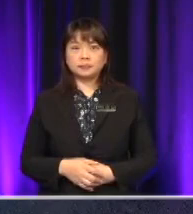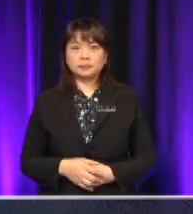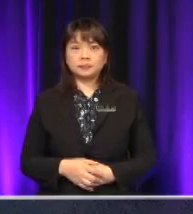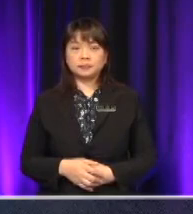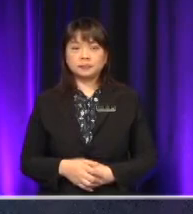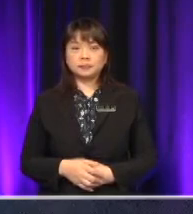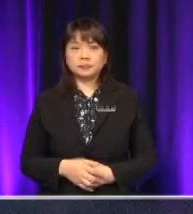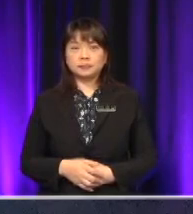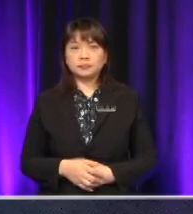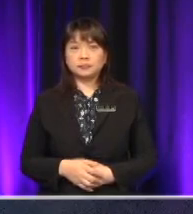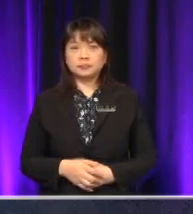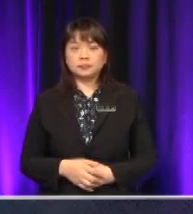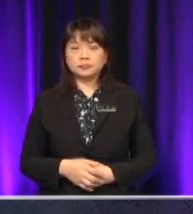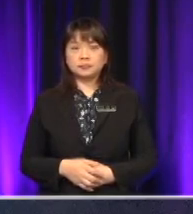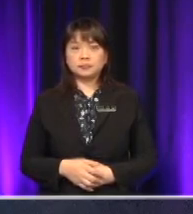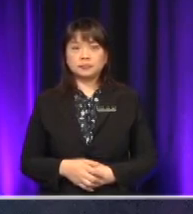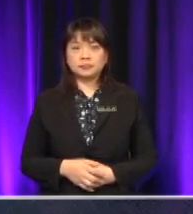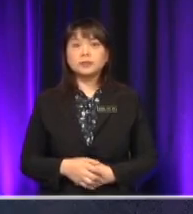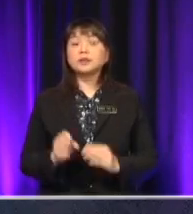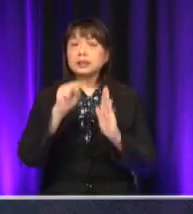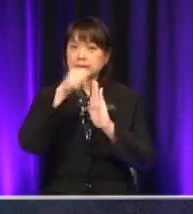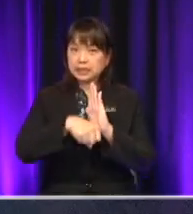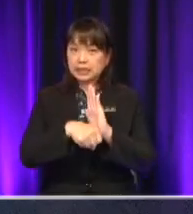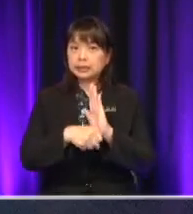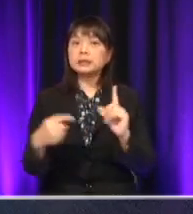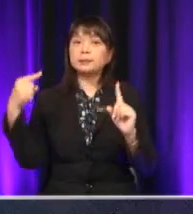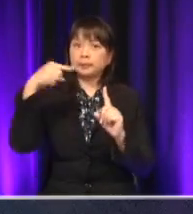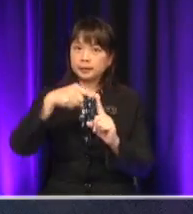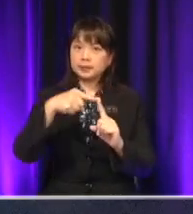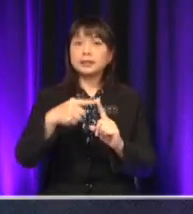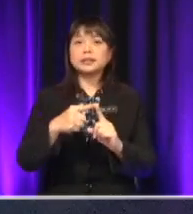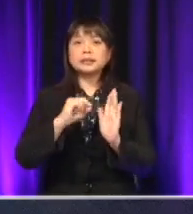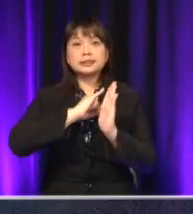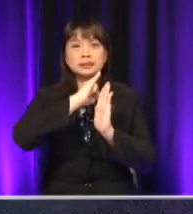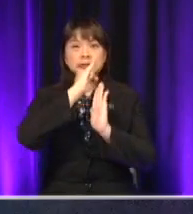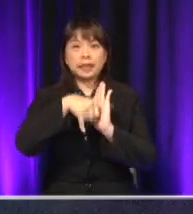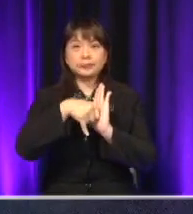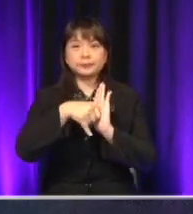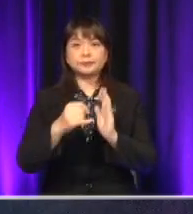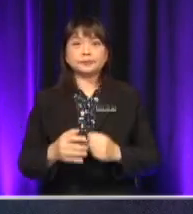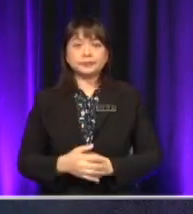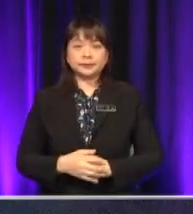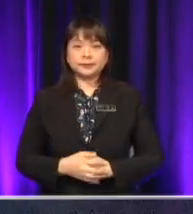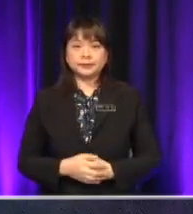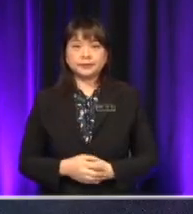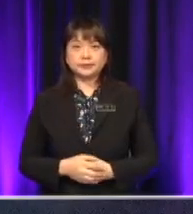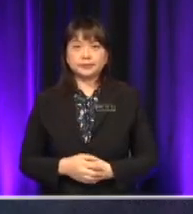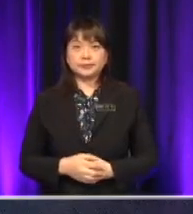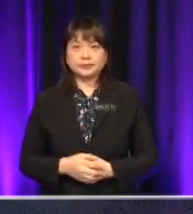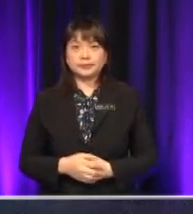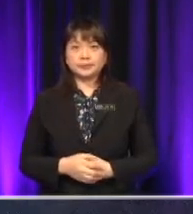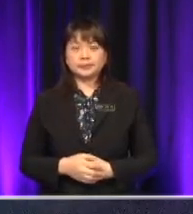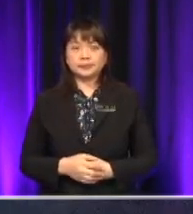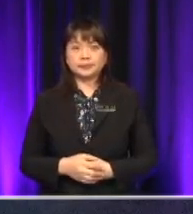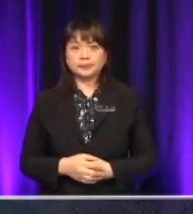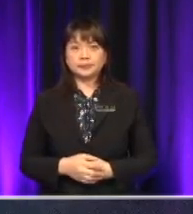yang seterusnya 350 saat kepada jam. Nak buat apa? Macam mana? Kepada jam. Dari saat ke jam,